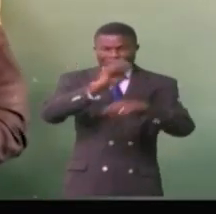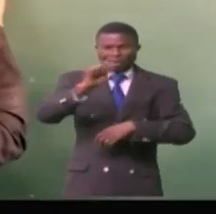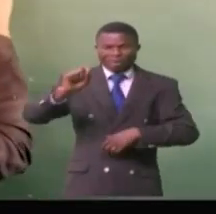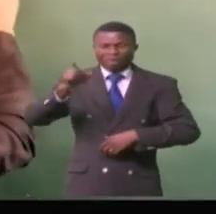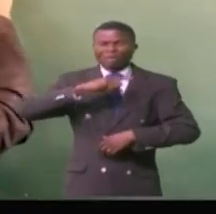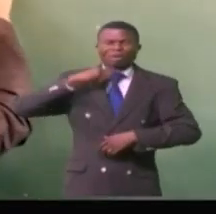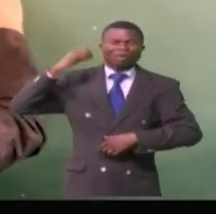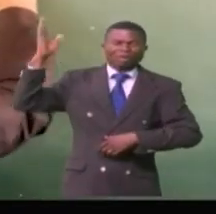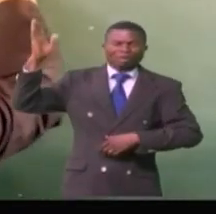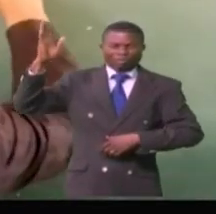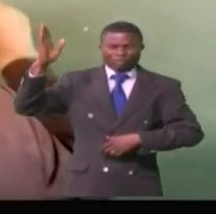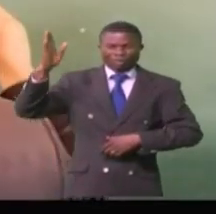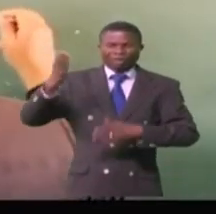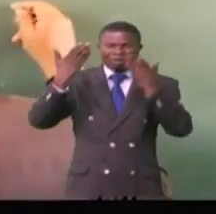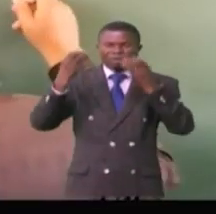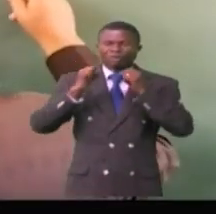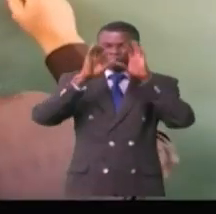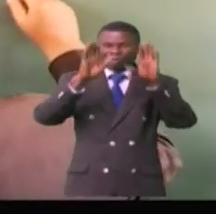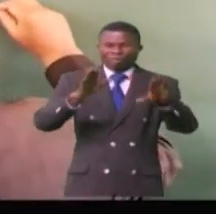ses élèves.